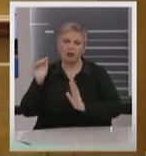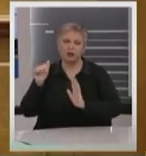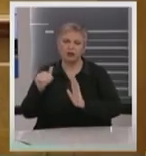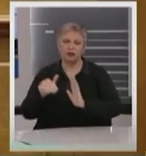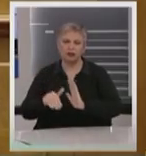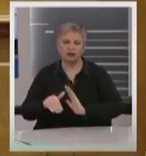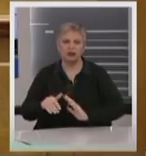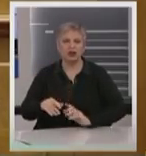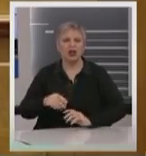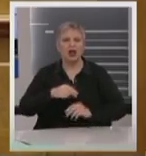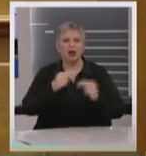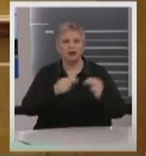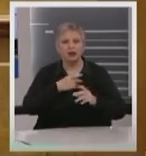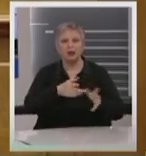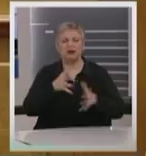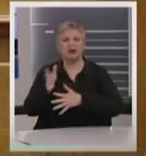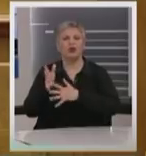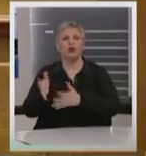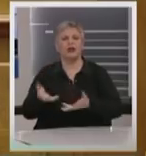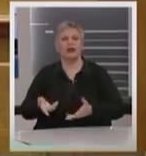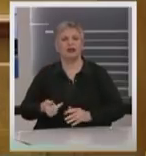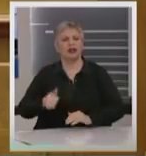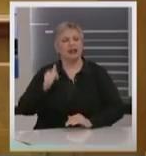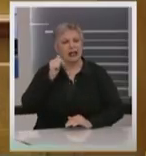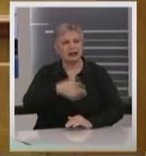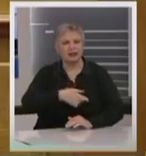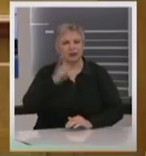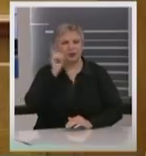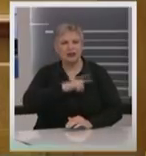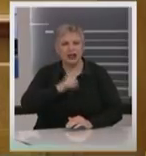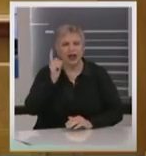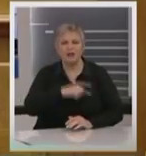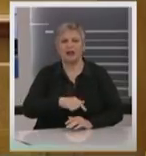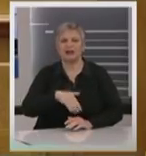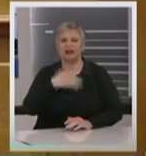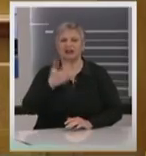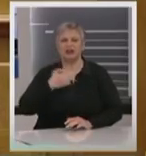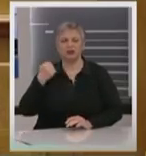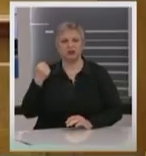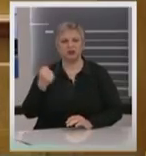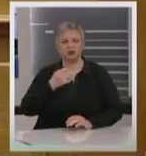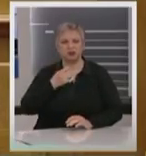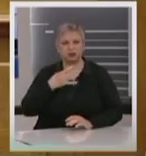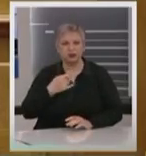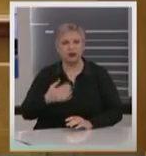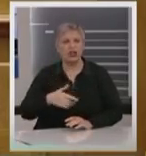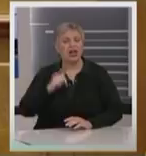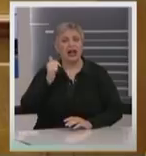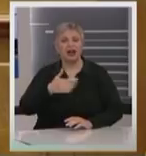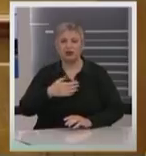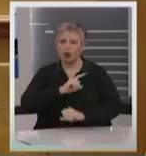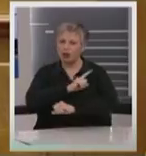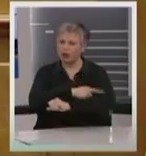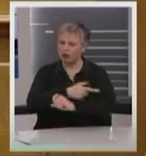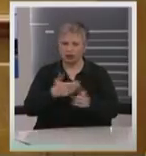ο αφόρητος κινησμός σας. Είναι τα ατελείωτα ψέματά σας, είναι η μνημειώδης ανικανότητά σας, είναι